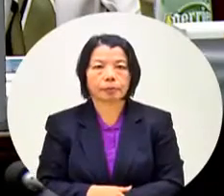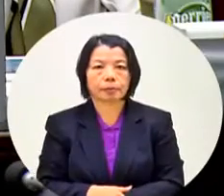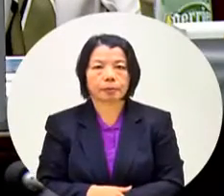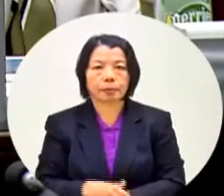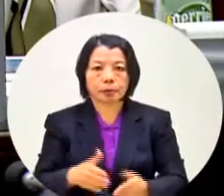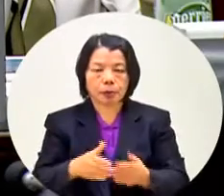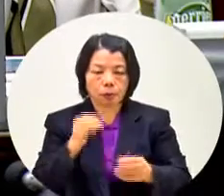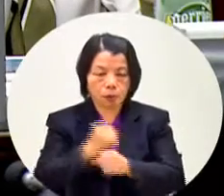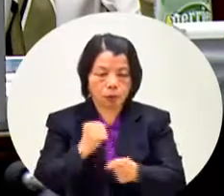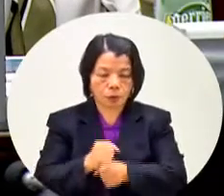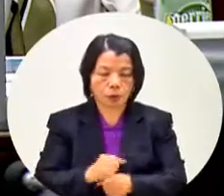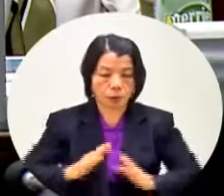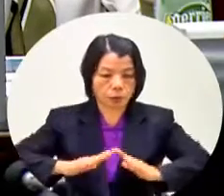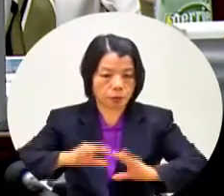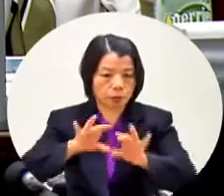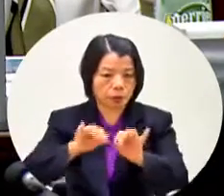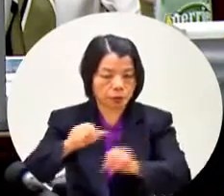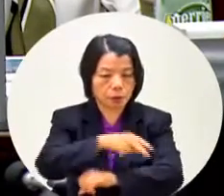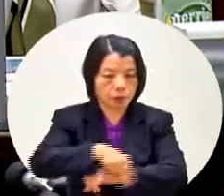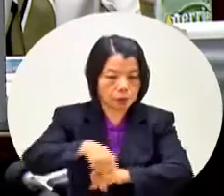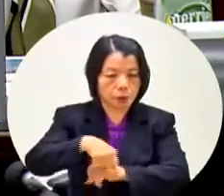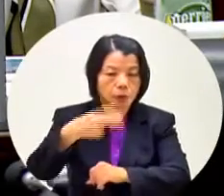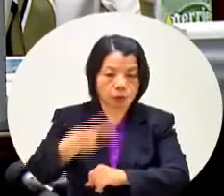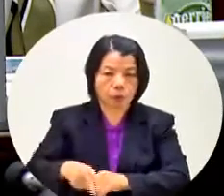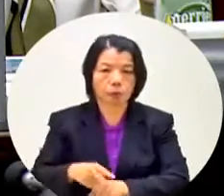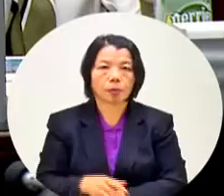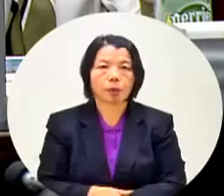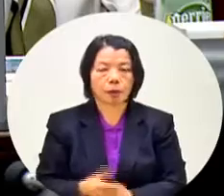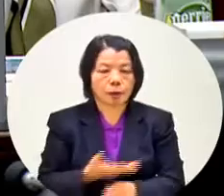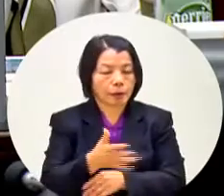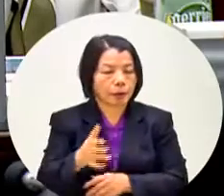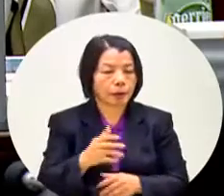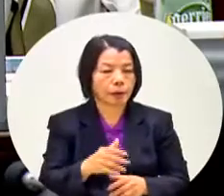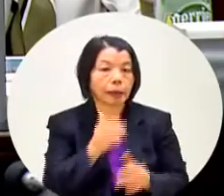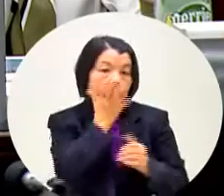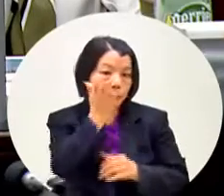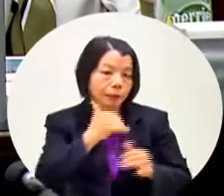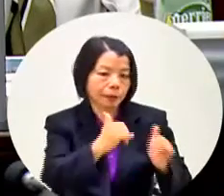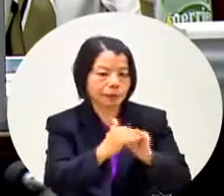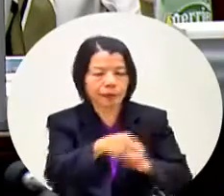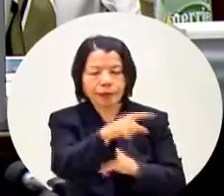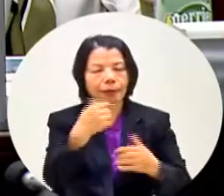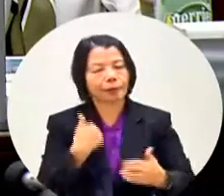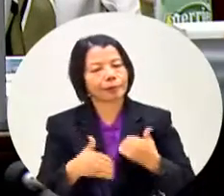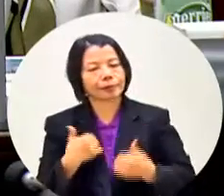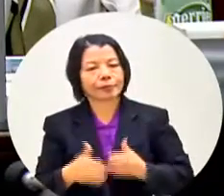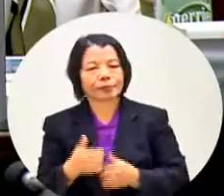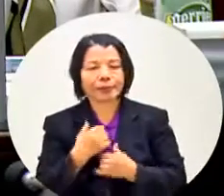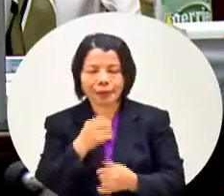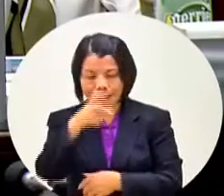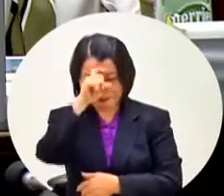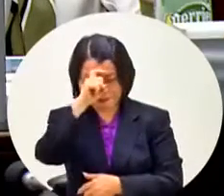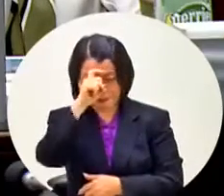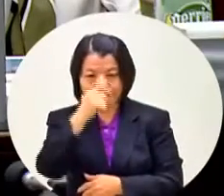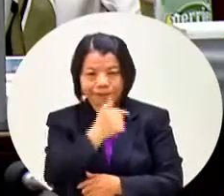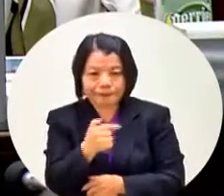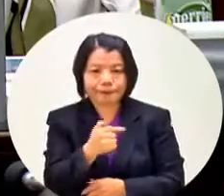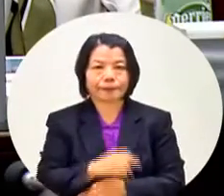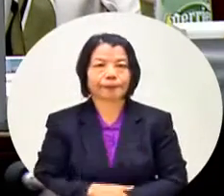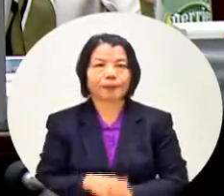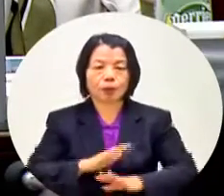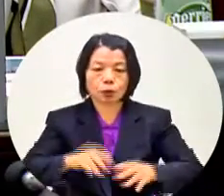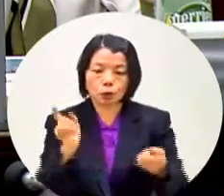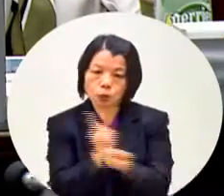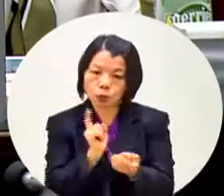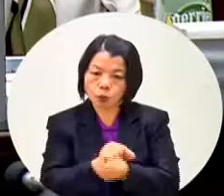要跟我们市府团队讨论的是我们冈山87期的四地重划区的一个进度。那在四